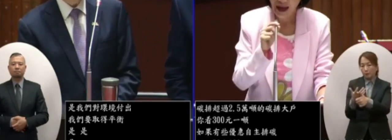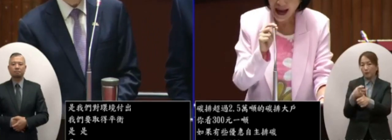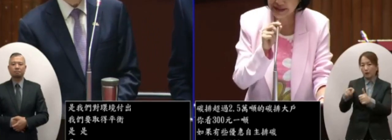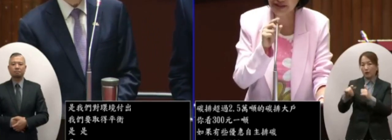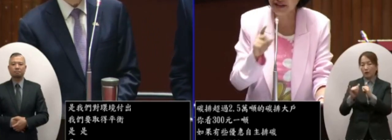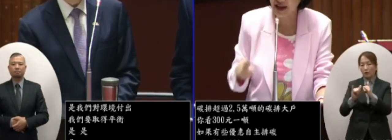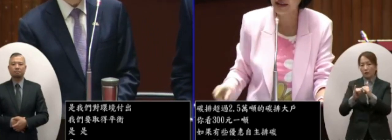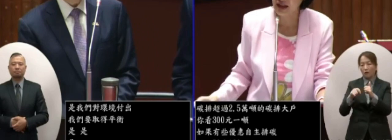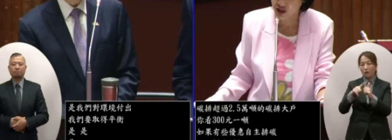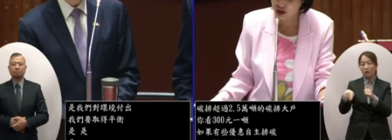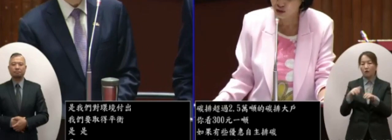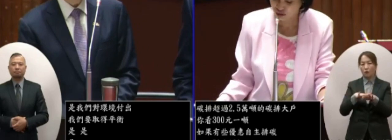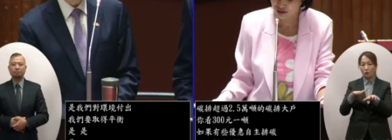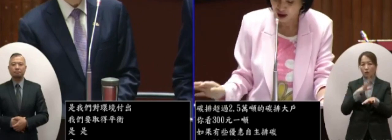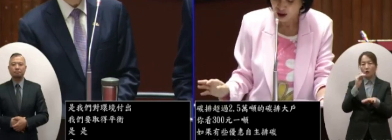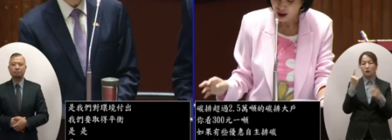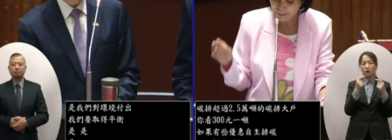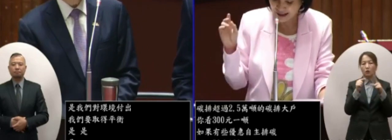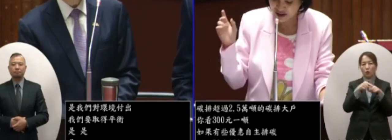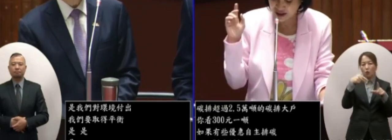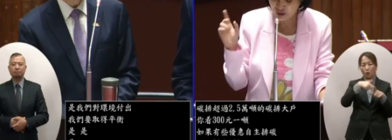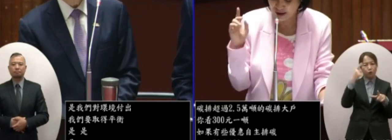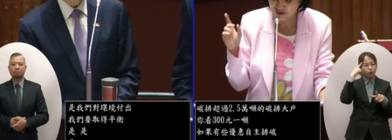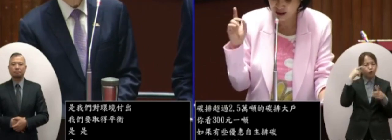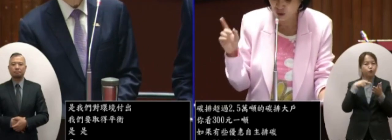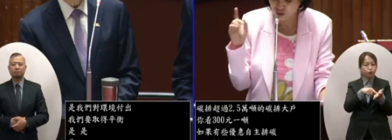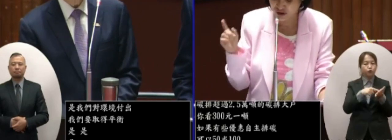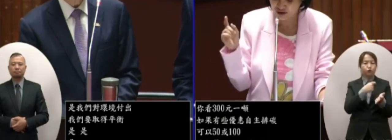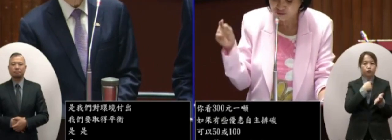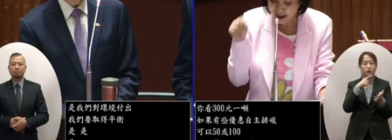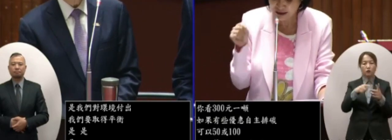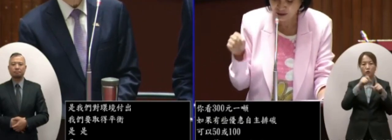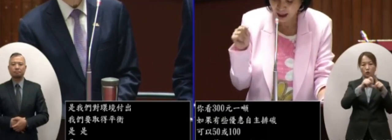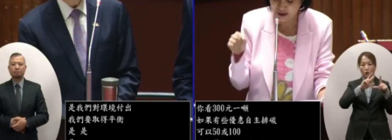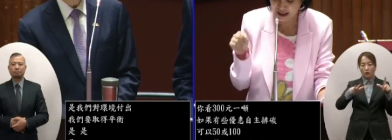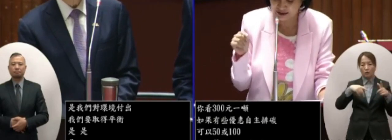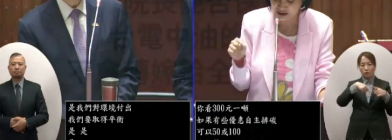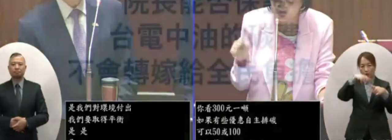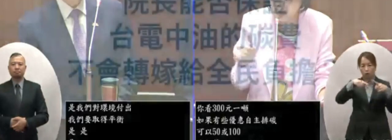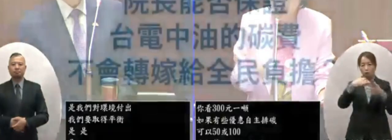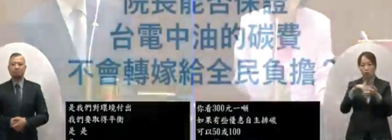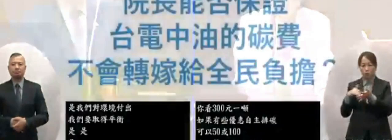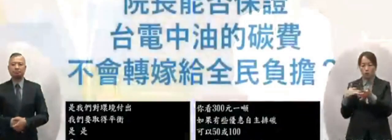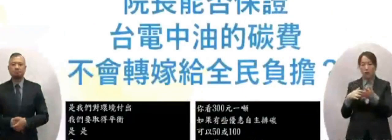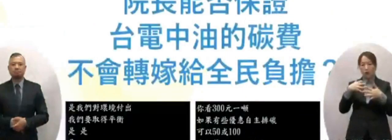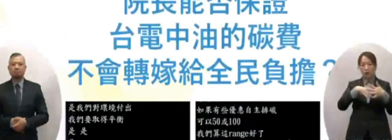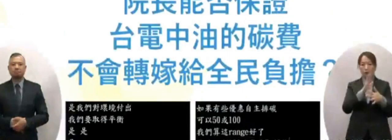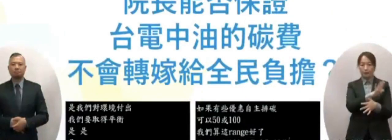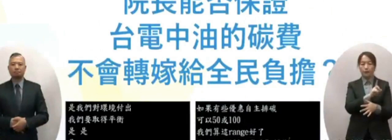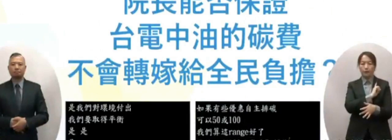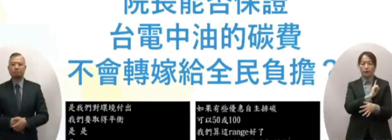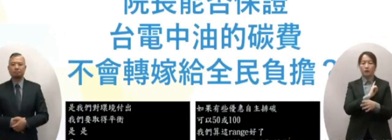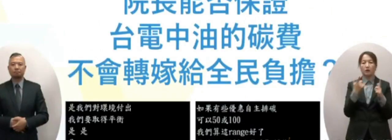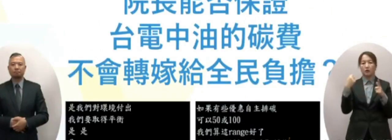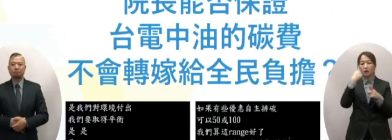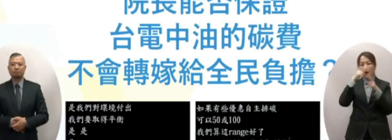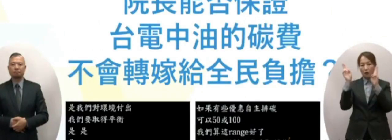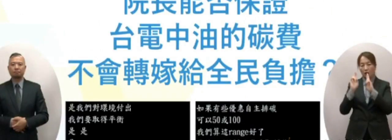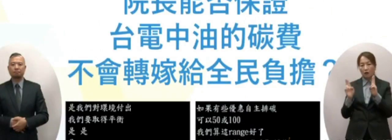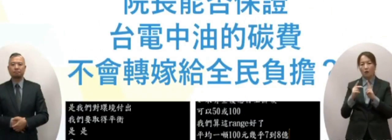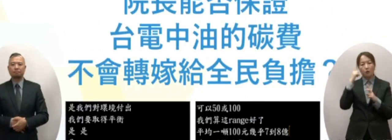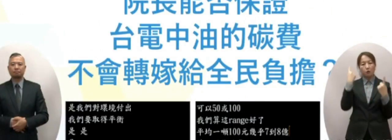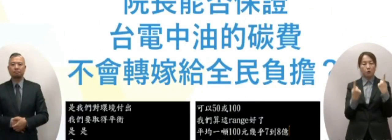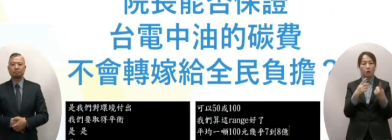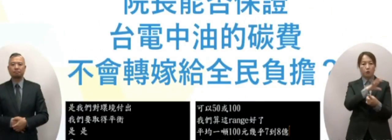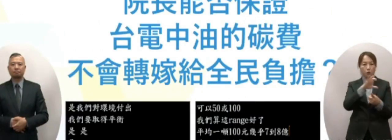很想争取哦，把这个碳费的公式放到他们这样的一个公式里面。更不要说台电，也想比照这个水费的收